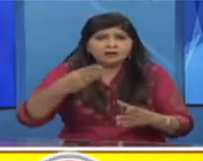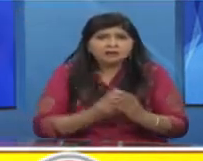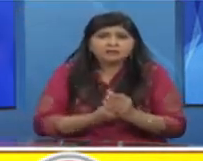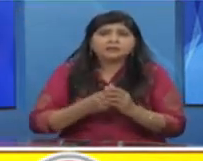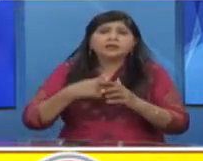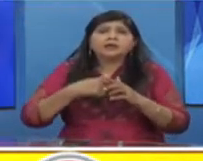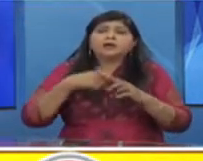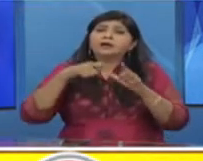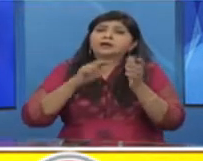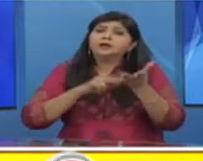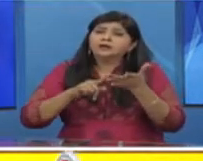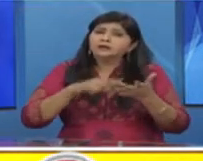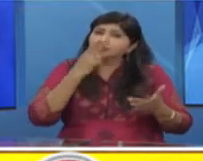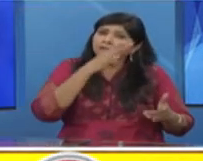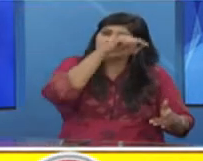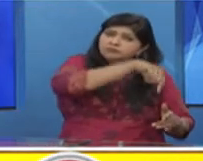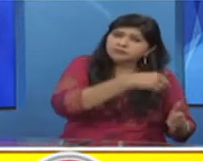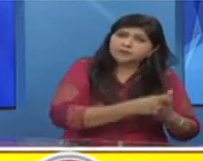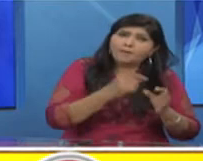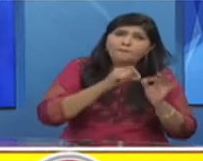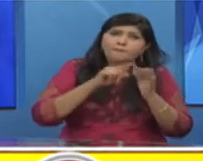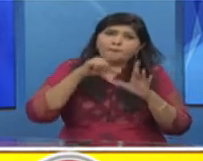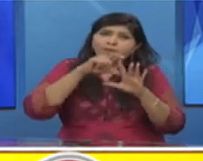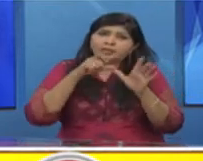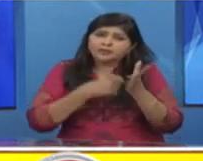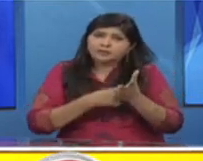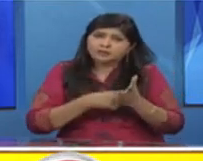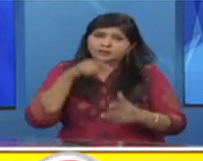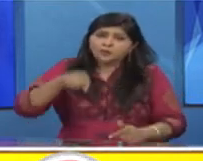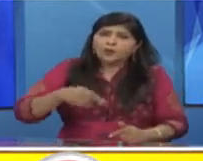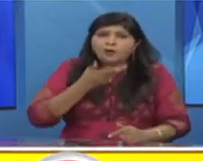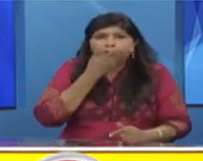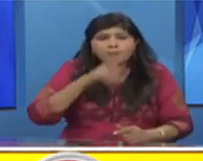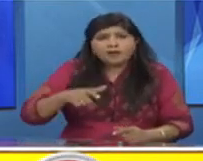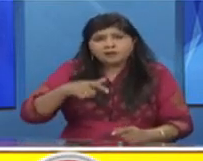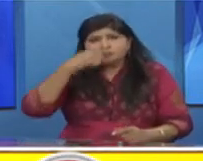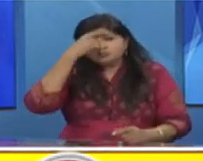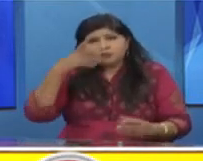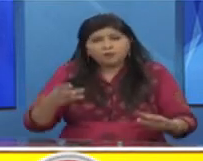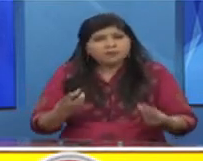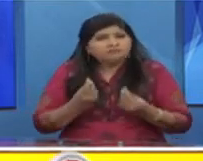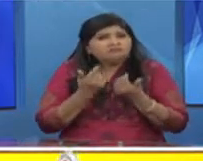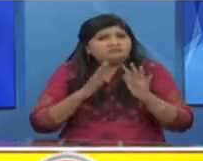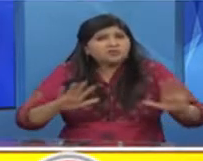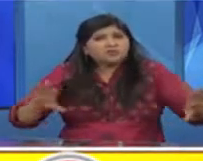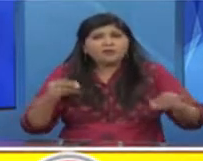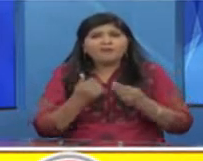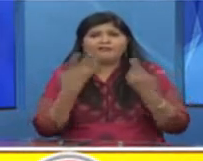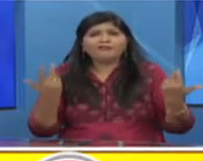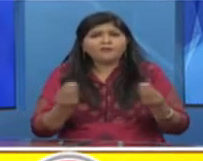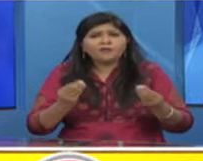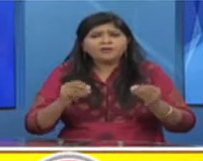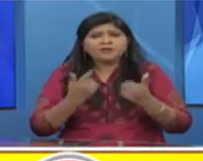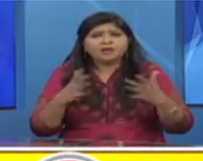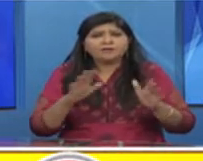में बीदर की यात्रा के दौरान गुरु नानक देव जी ने ही वहां पानी की समस्या का समाधान किया था। बीदर में गुरु